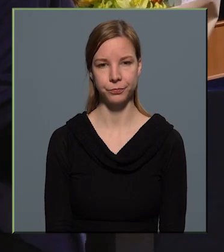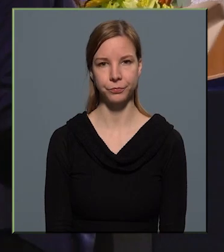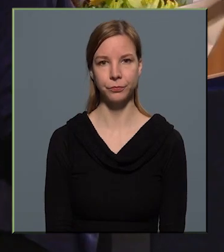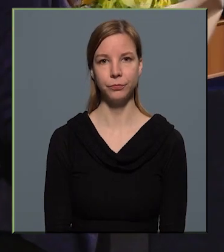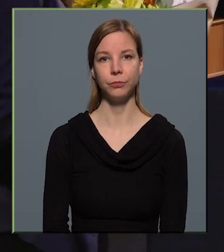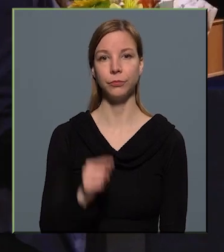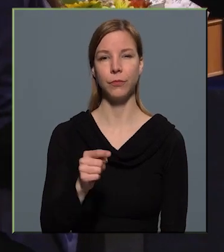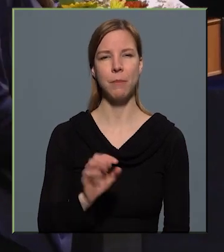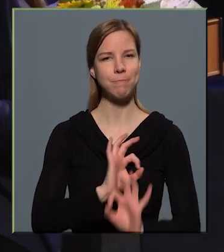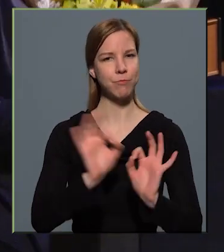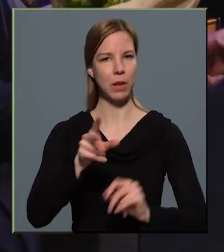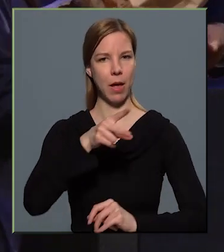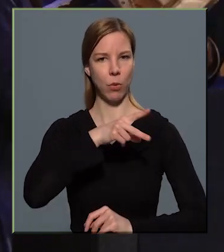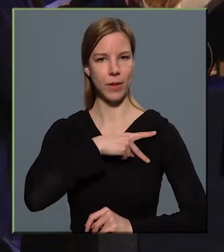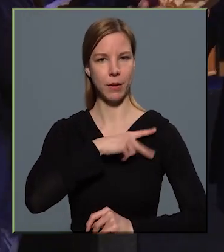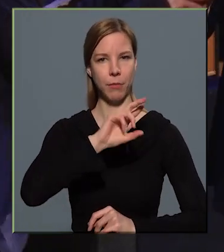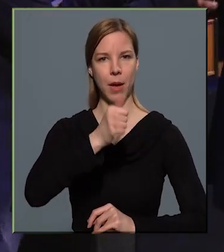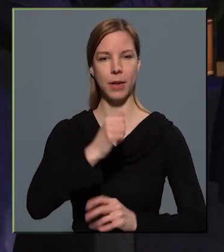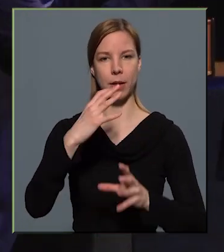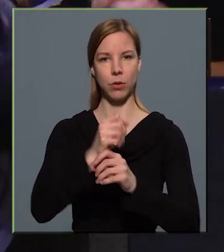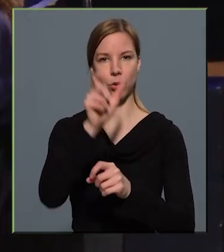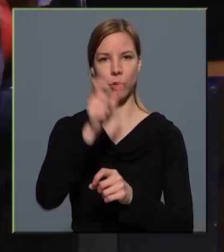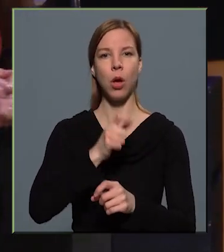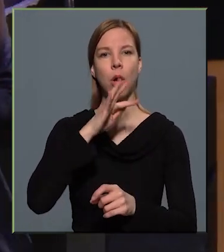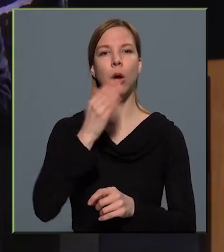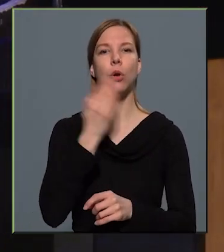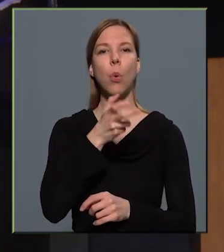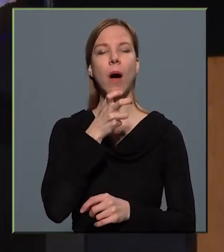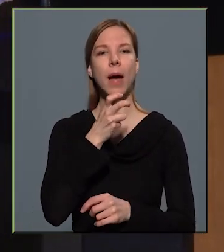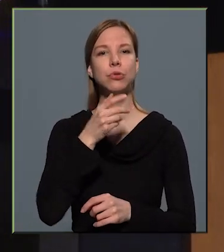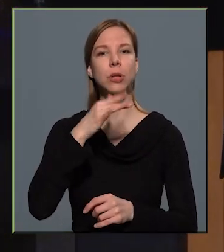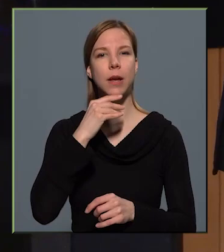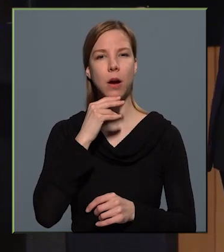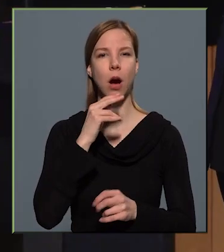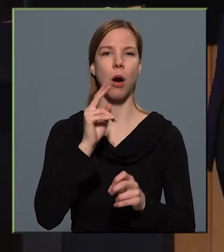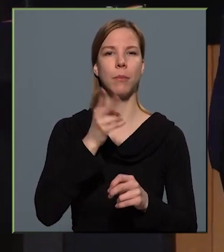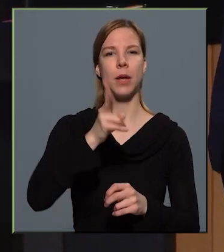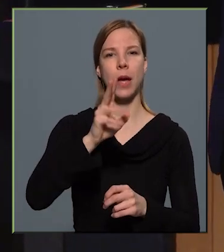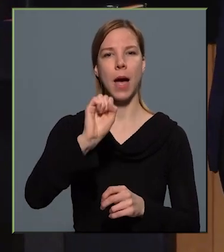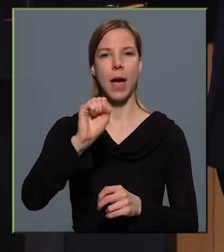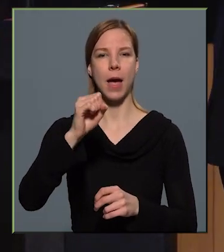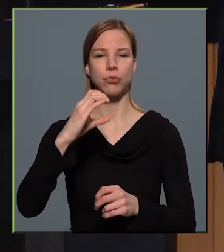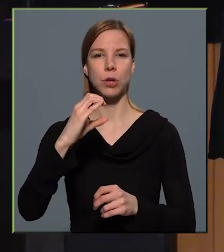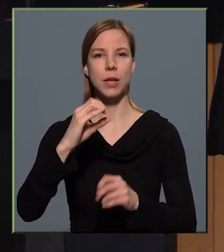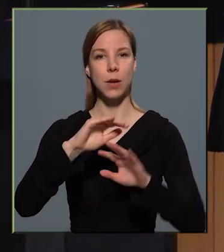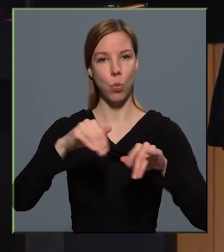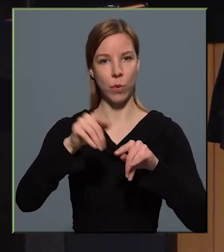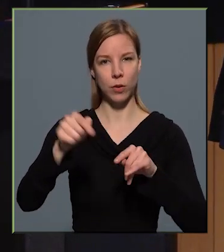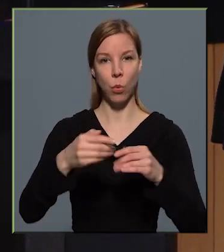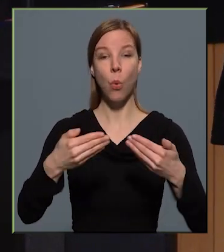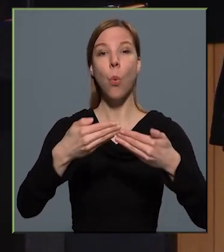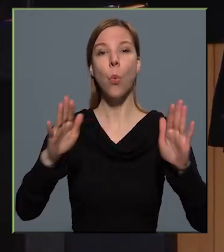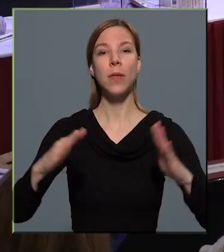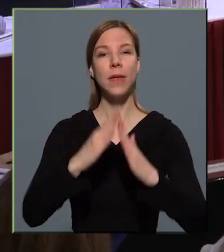A jeles cím egyik díjazottja Rohács Réka, a KSC úszója, az óriási kitartást igénylő nyíltvízi számok